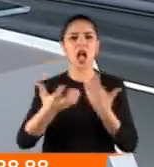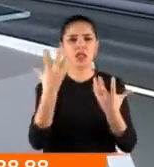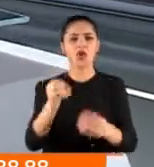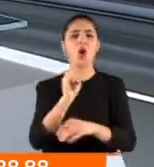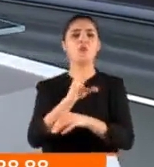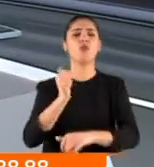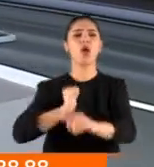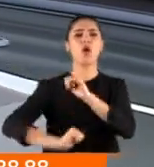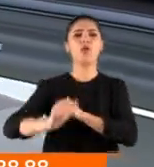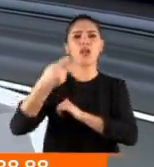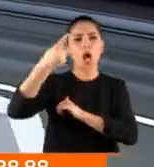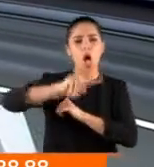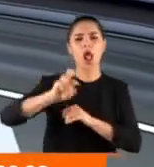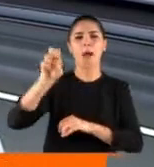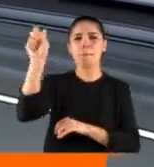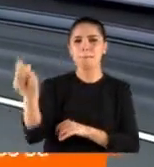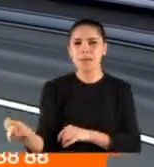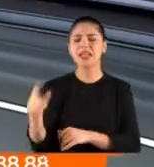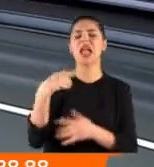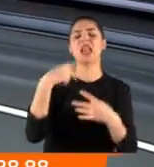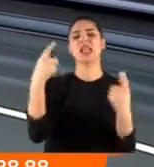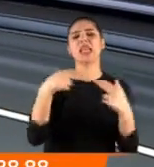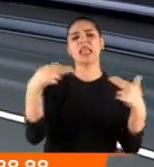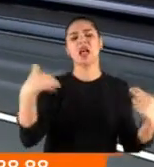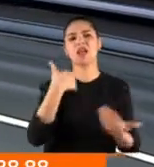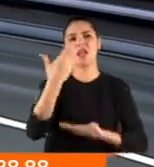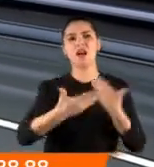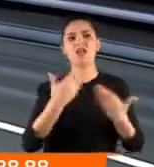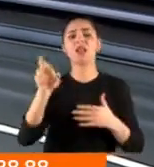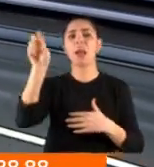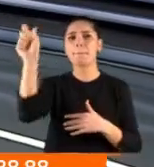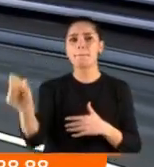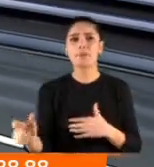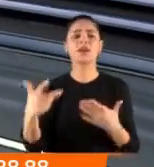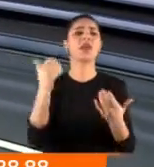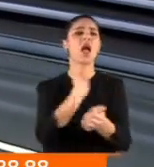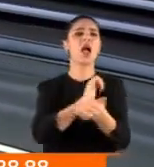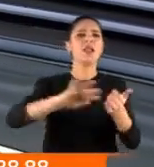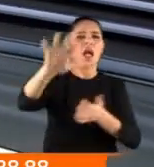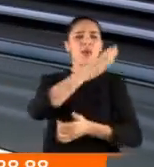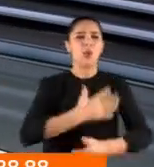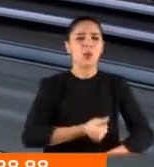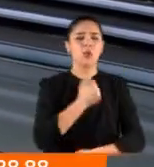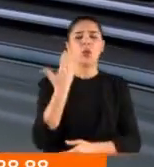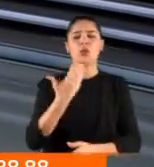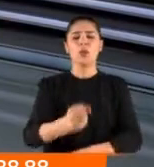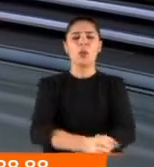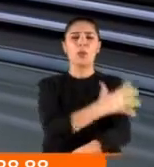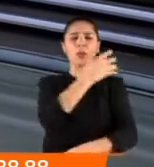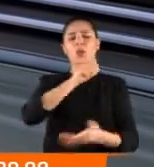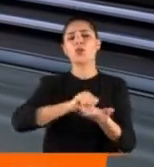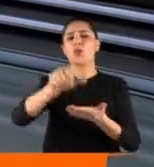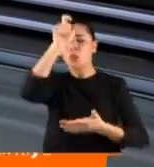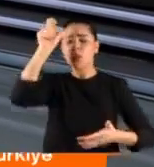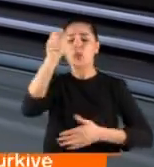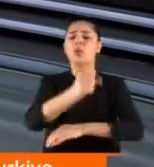Muğla'da üniversite okurken öldürülen Pınar Gültekin'den bahsediyorum. Gültekin'in ailesinin tarifsiz acısına tüm Türkiye ortak oldu. Hep beraber olmaya